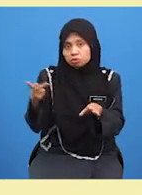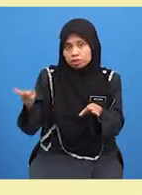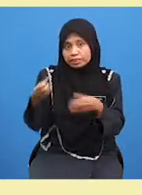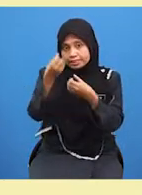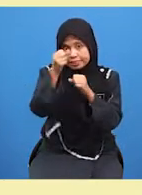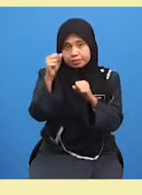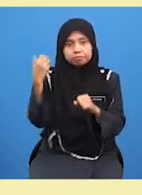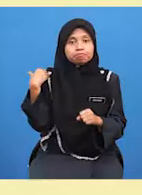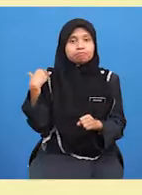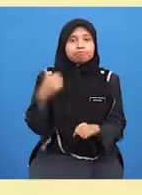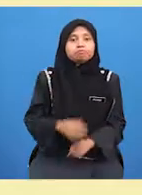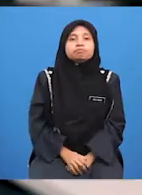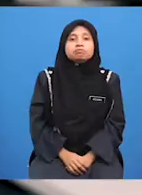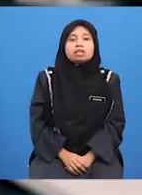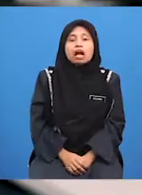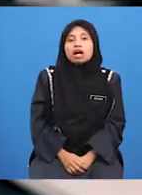ada.